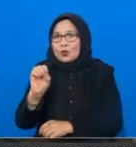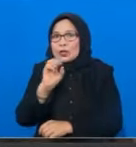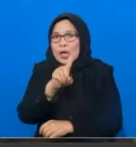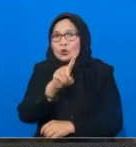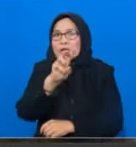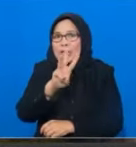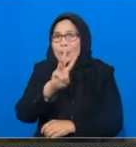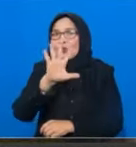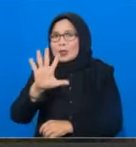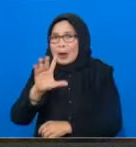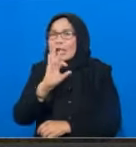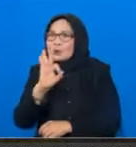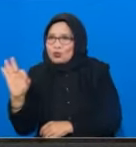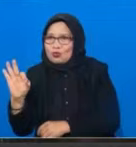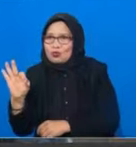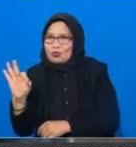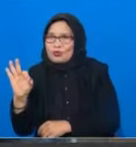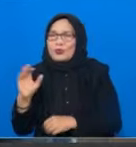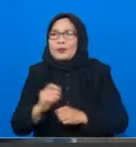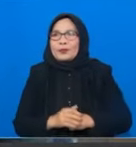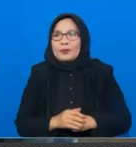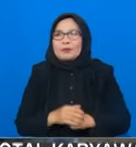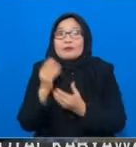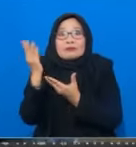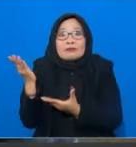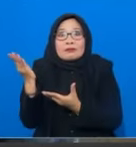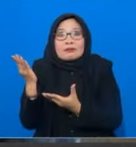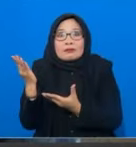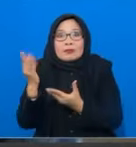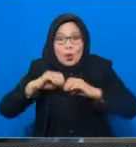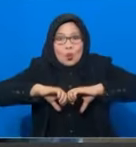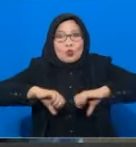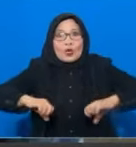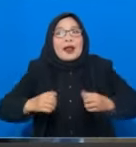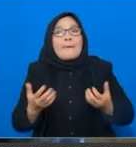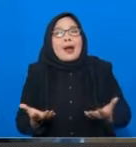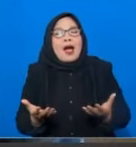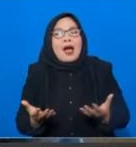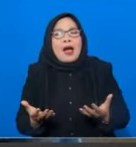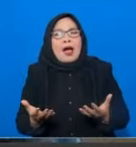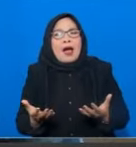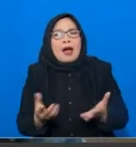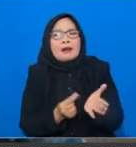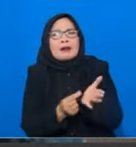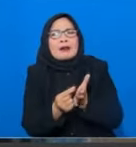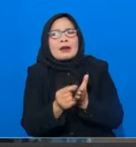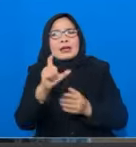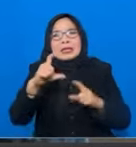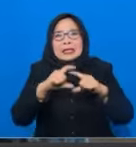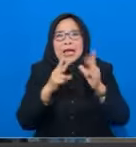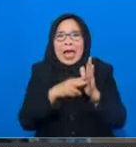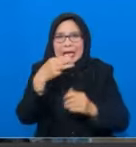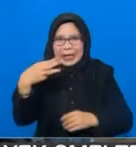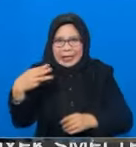Rp135.000. Durian apa, Mbak? Durian Mas Muar. Atau biasa disebut cane, kalau nggak salah